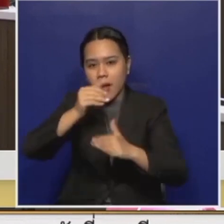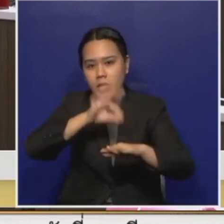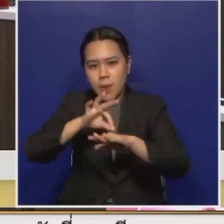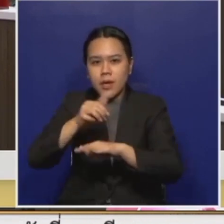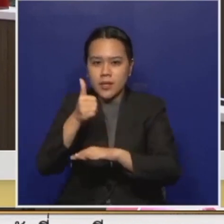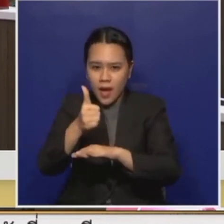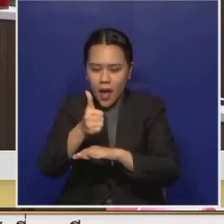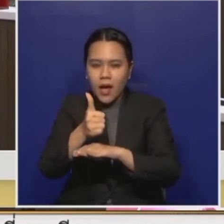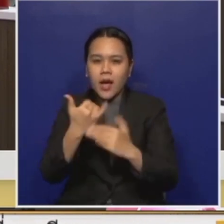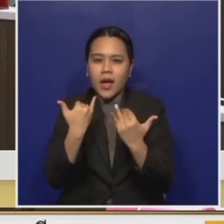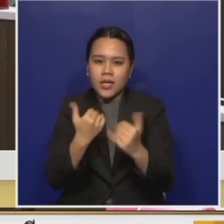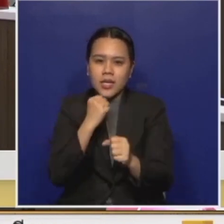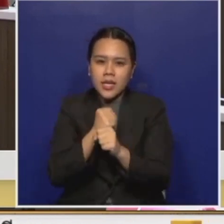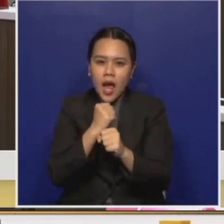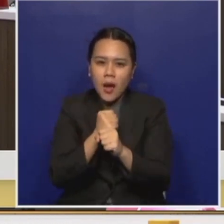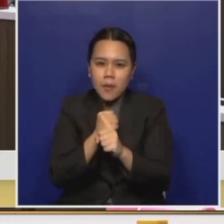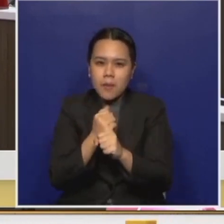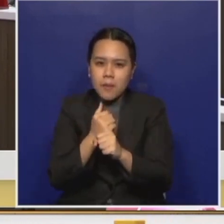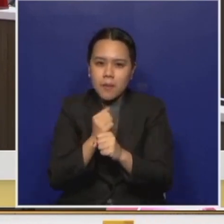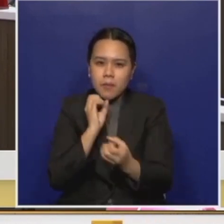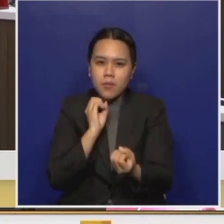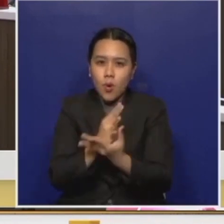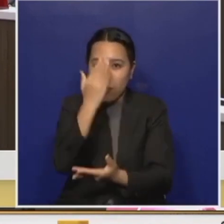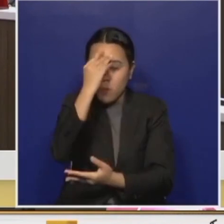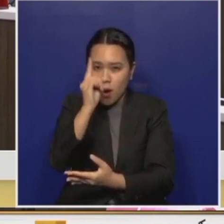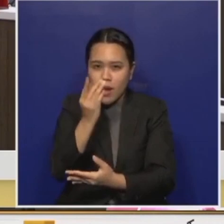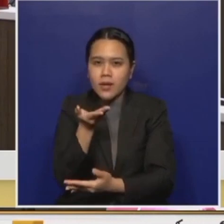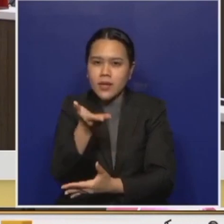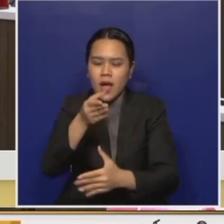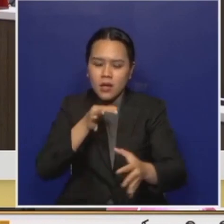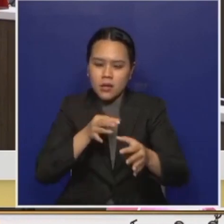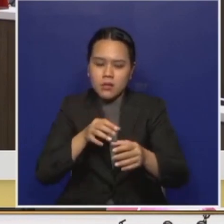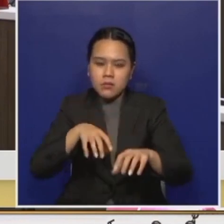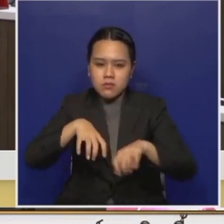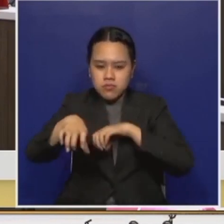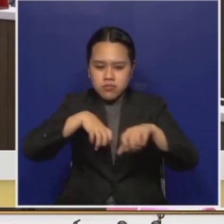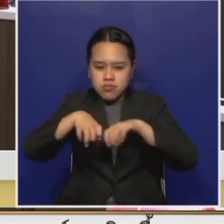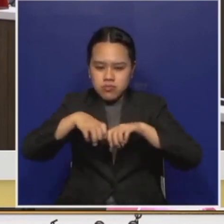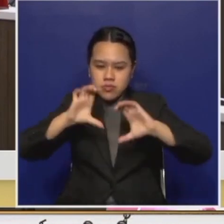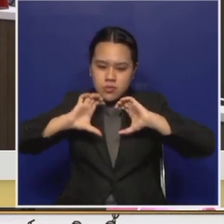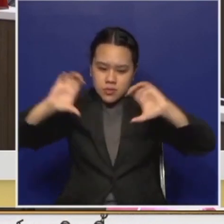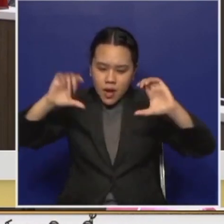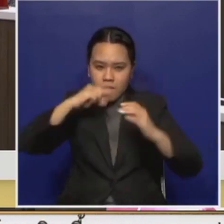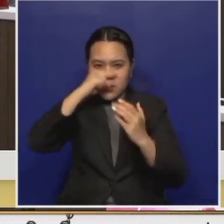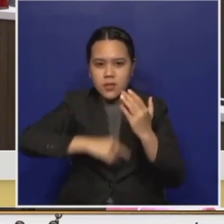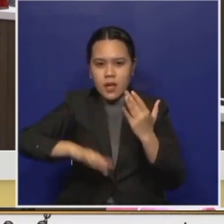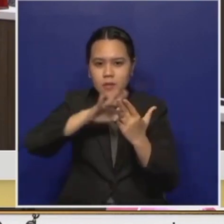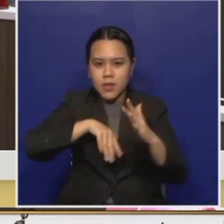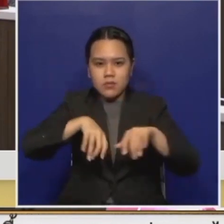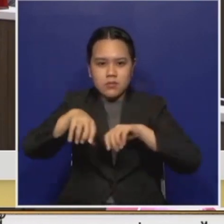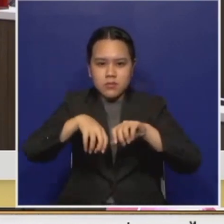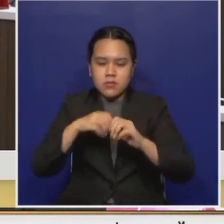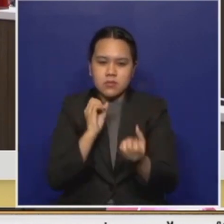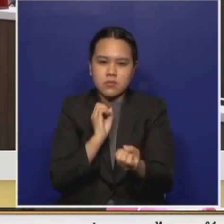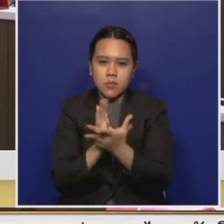ผลที่เกิดขนจากการบิหารใหการแผ่นดนของท่านครับที่มจะบ่อนซอรทำลายประเทศชาติบ้านเมืองของเรา